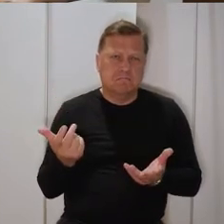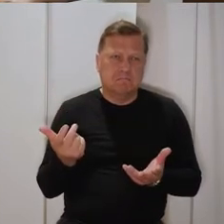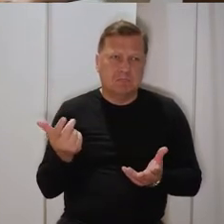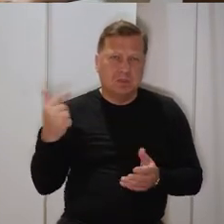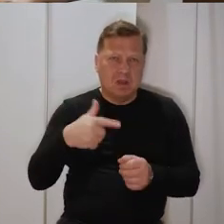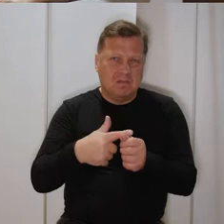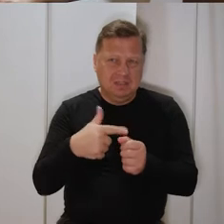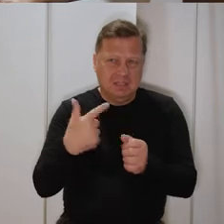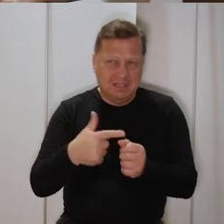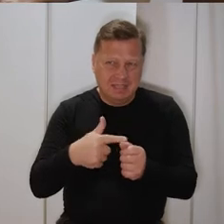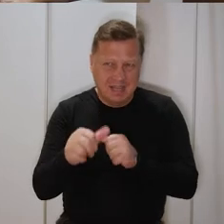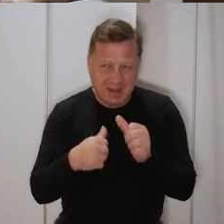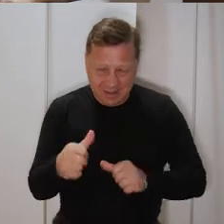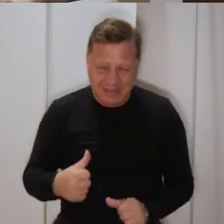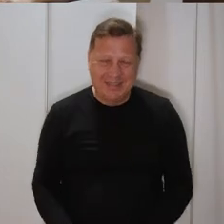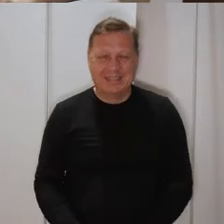2020 roku.